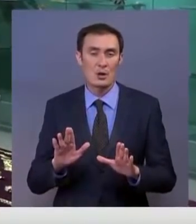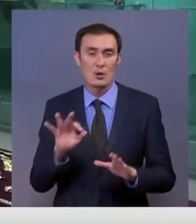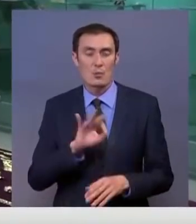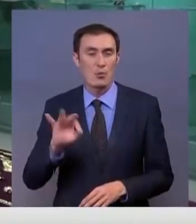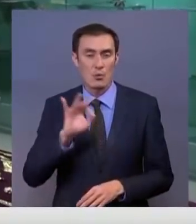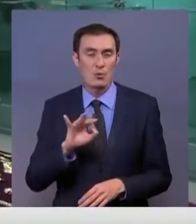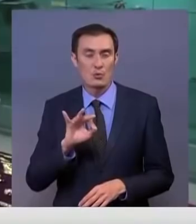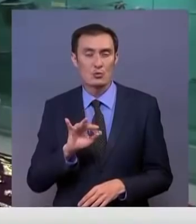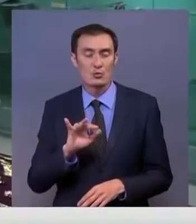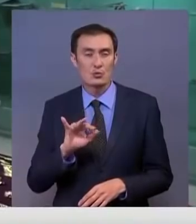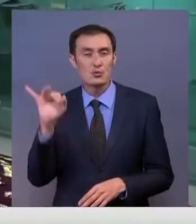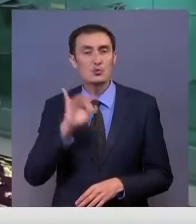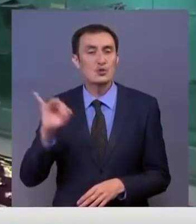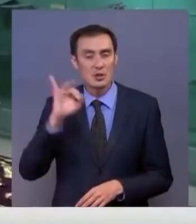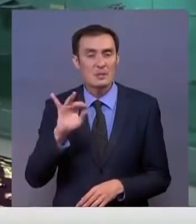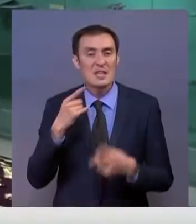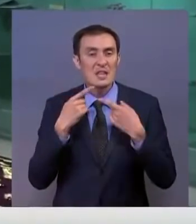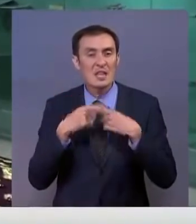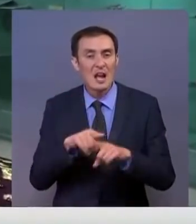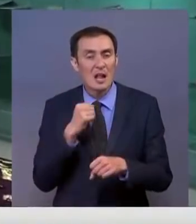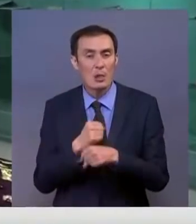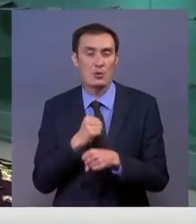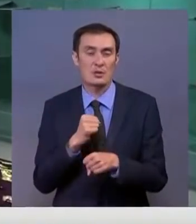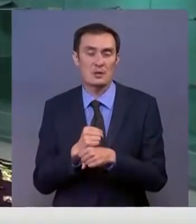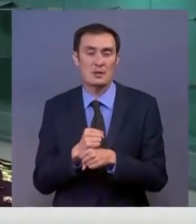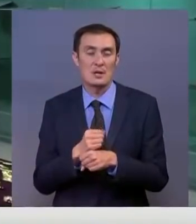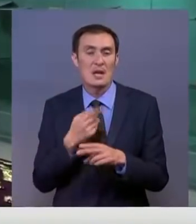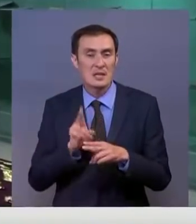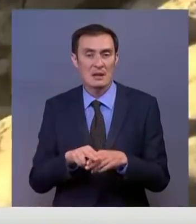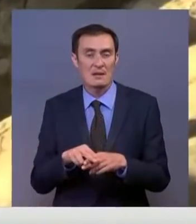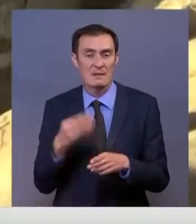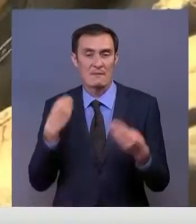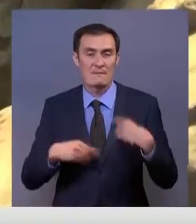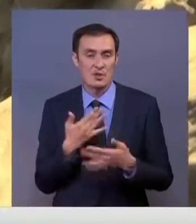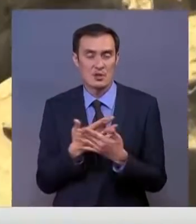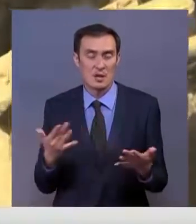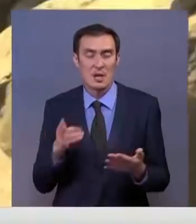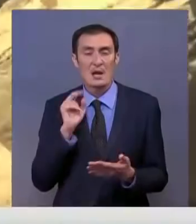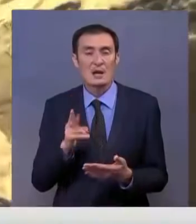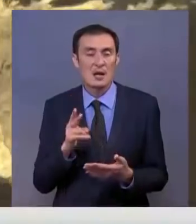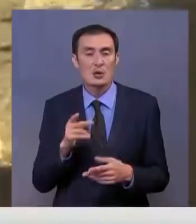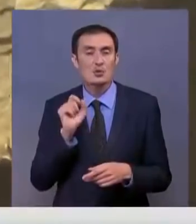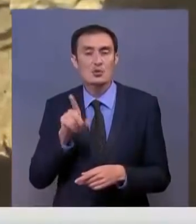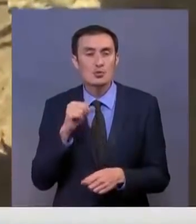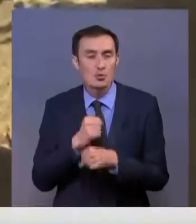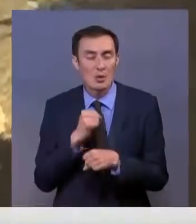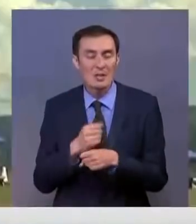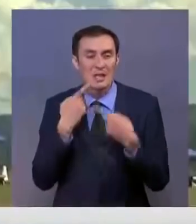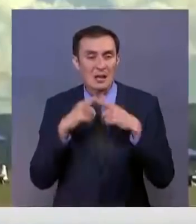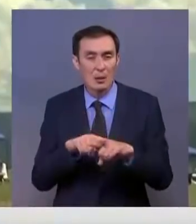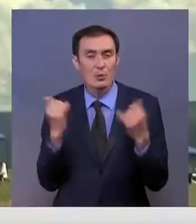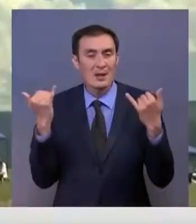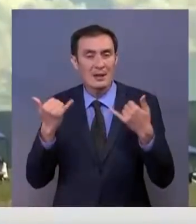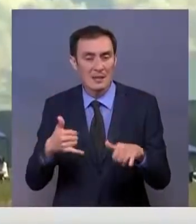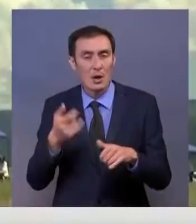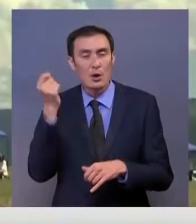сюжетам, но и по технологии, технике изготовления этих вещей. Как закалялось золото и технологию его литья